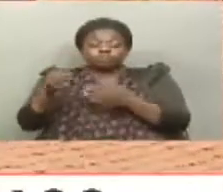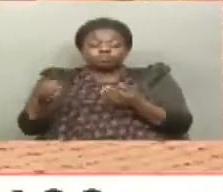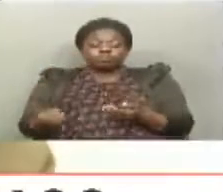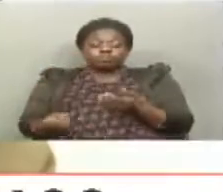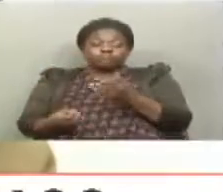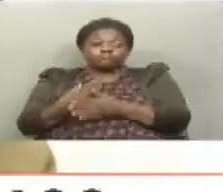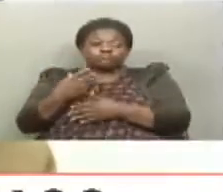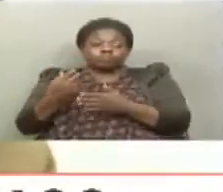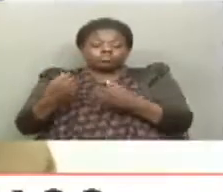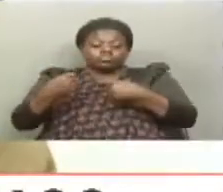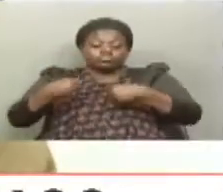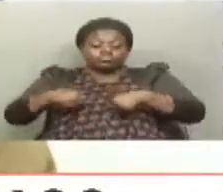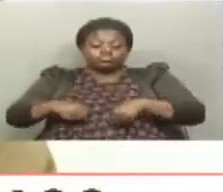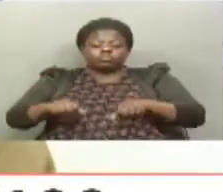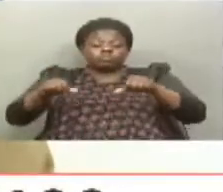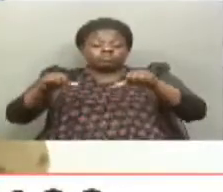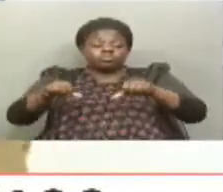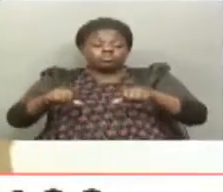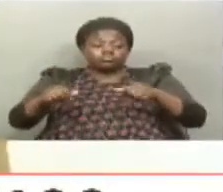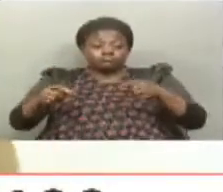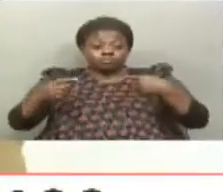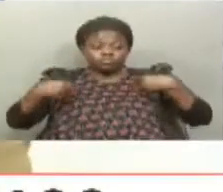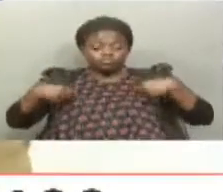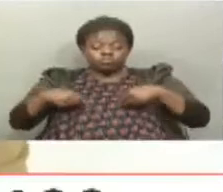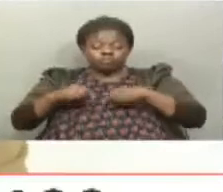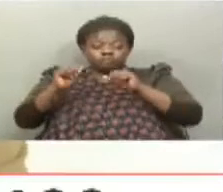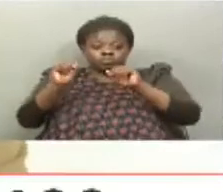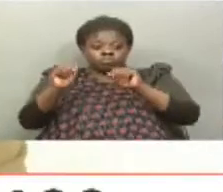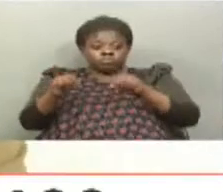efujjo. Tusobodde